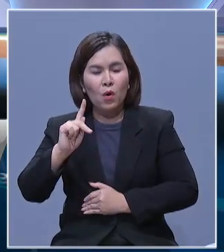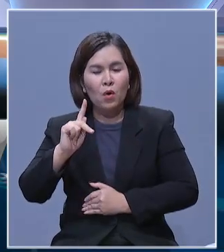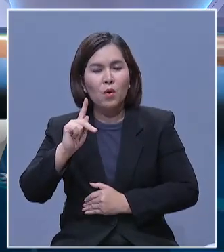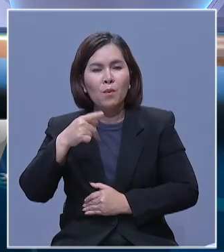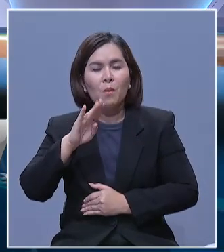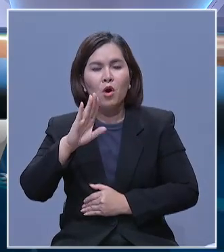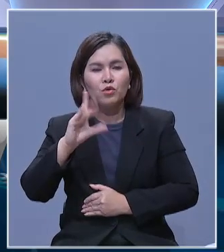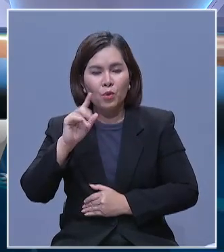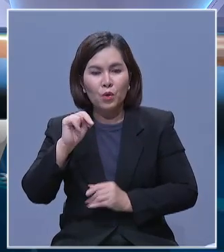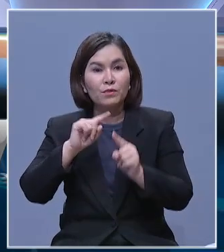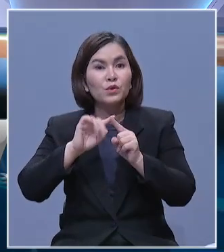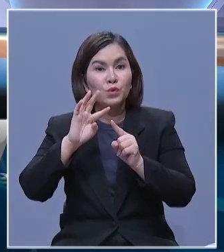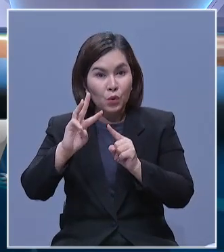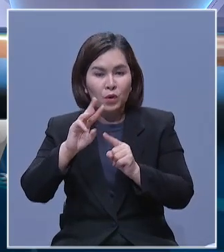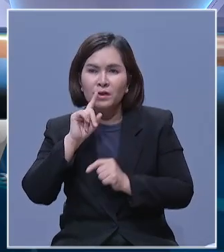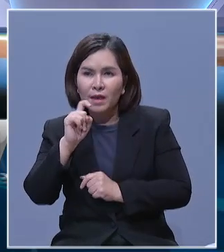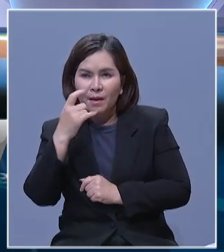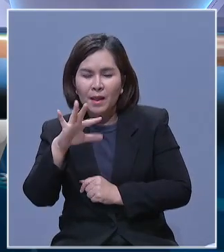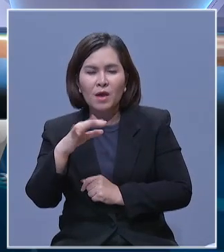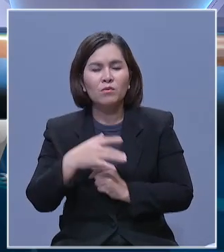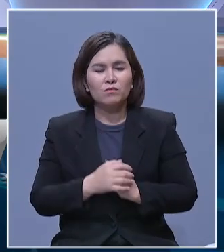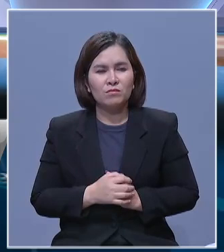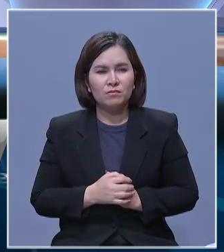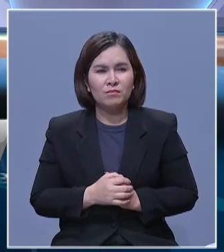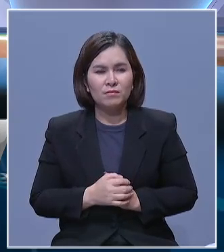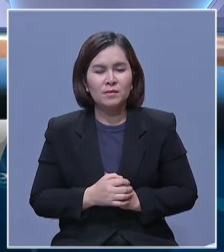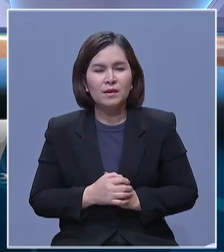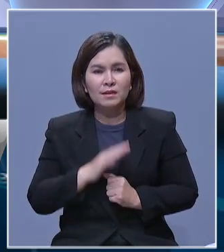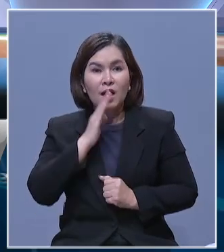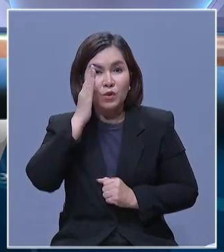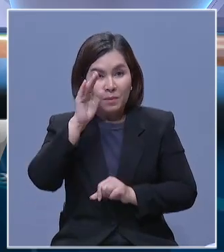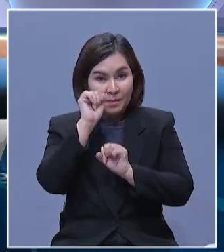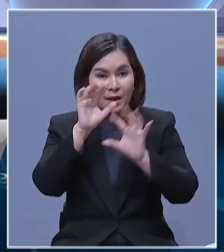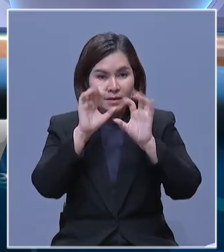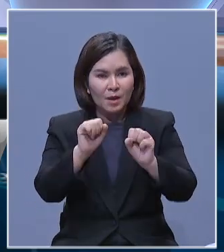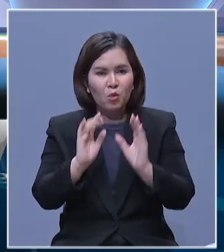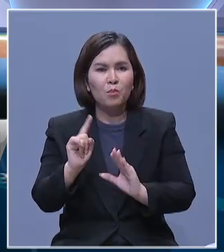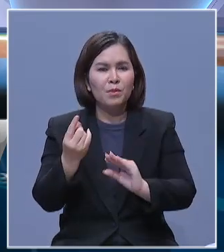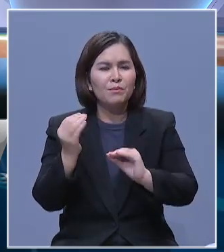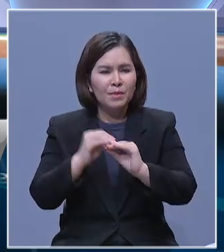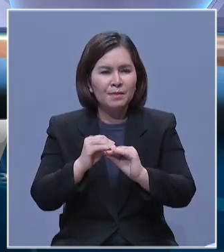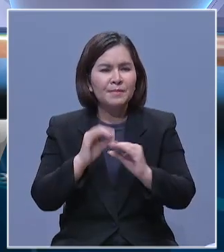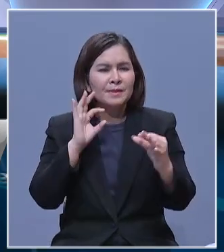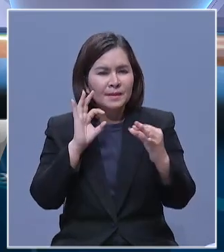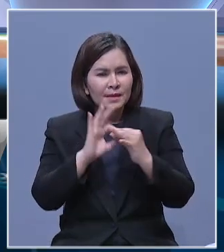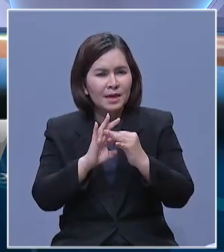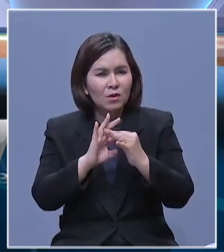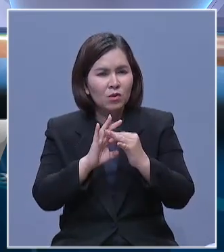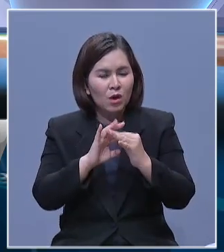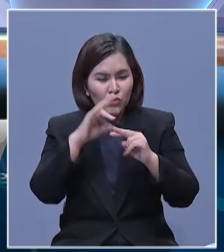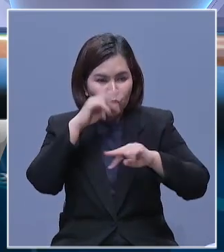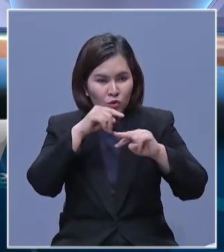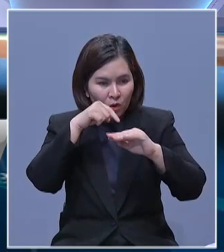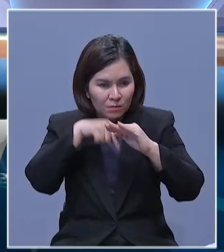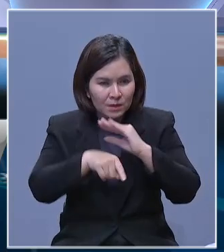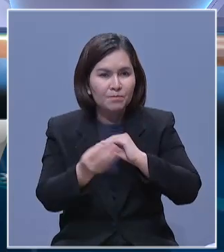ท่านท่านก็ไม่ปฏิเสธค่ะนักข่าวก็เลยถามว่าถ้ามีการออกหมายจับบุคคลเพิ่มเติมเนี่ยจะเกี่ยวข้องจับอ่าจากการขยาย